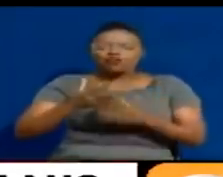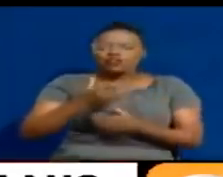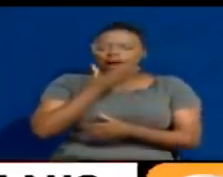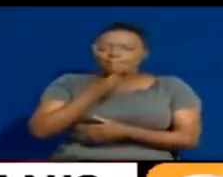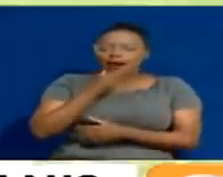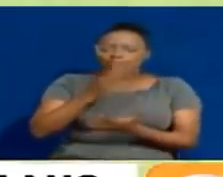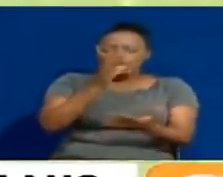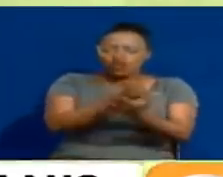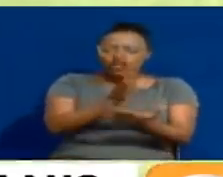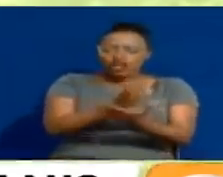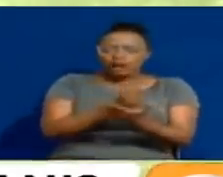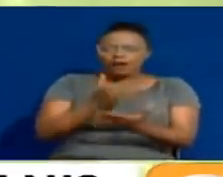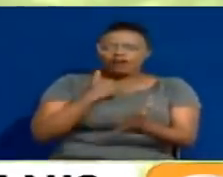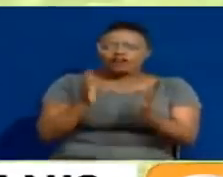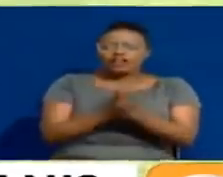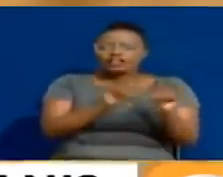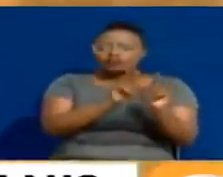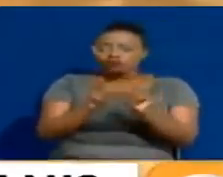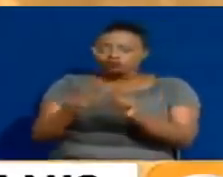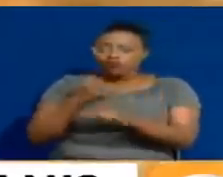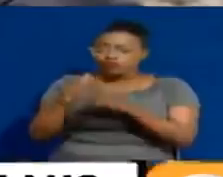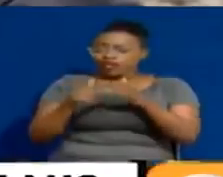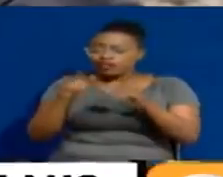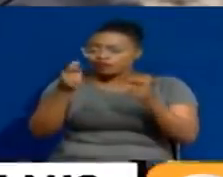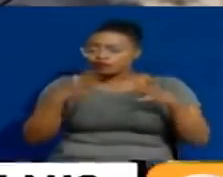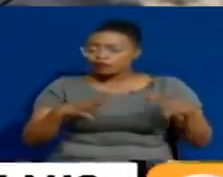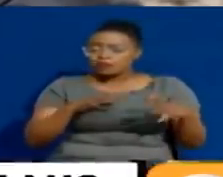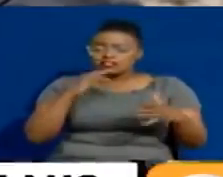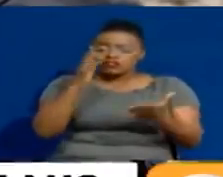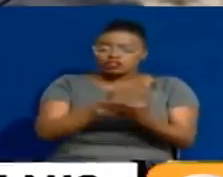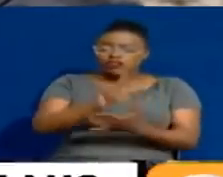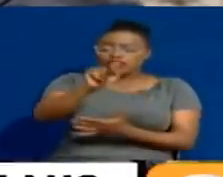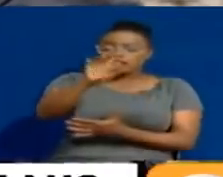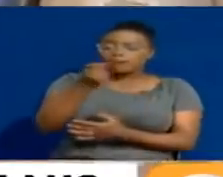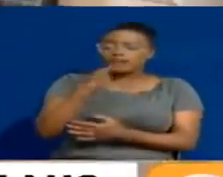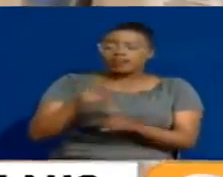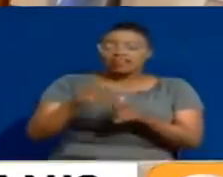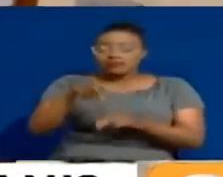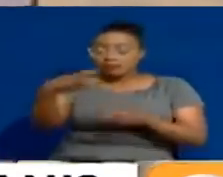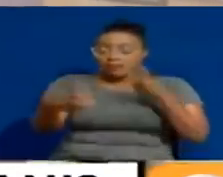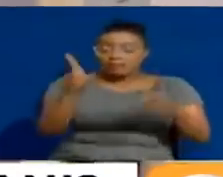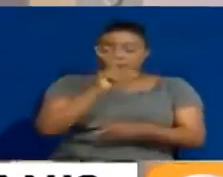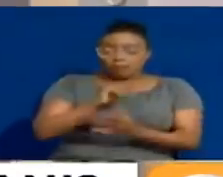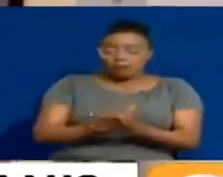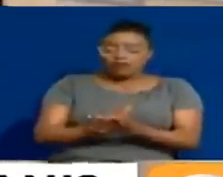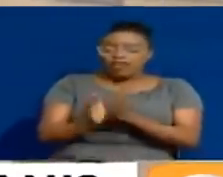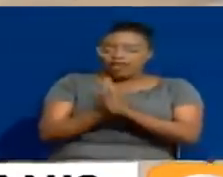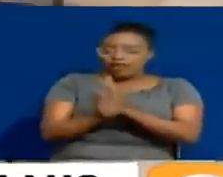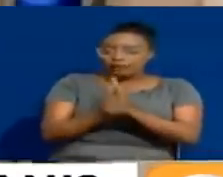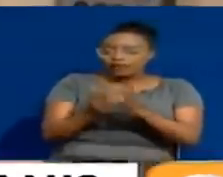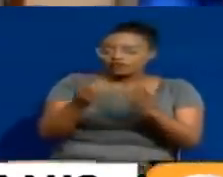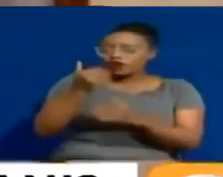cup. I know that quite a number of people stopped taking ARVs, number of people stopped taking TB medication, and they died. Mtaalamu wa magonjwa